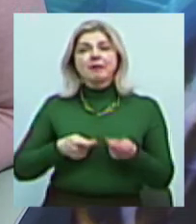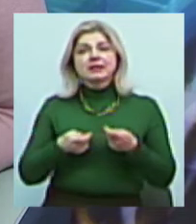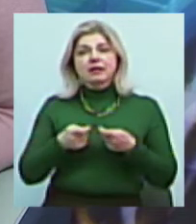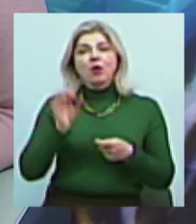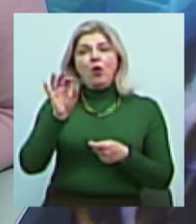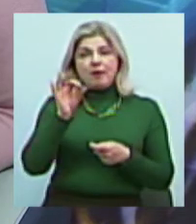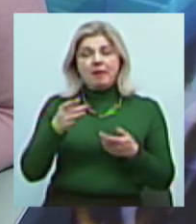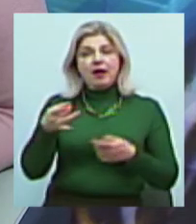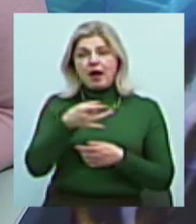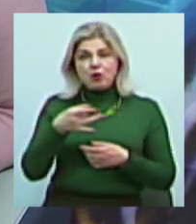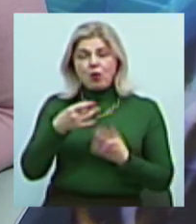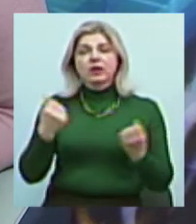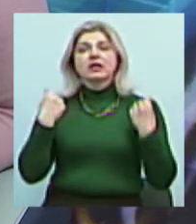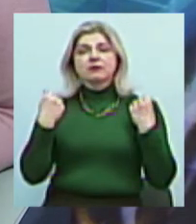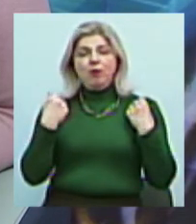району,